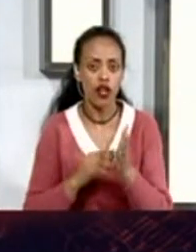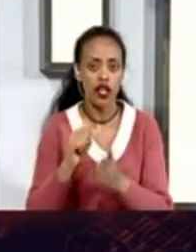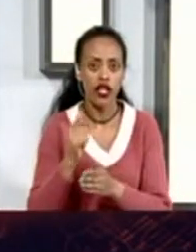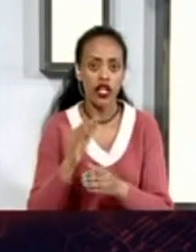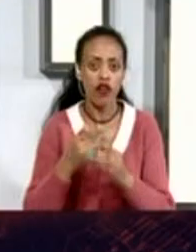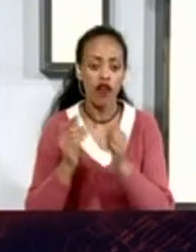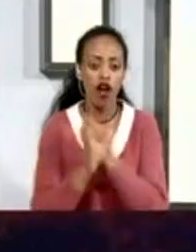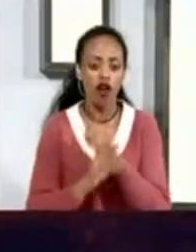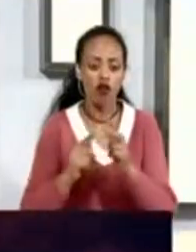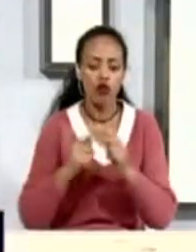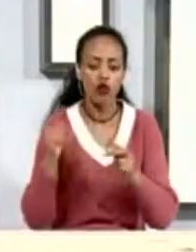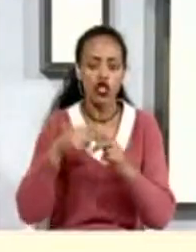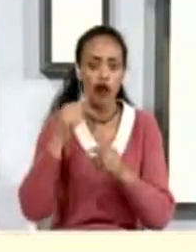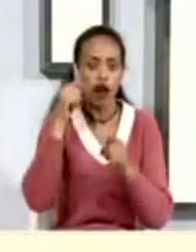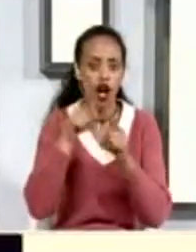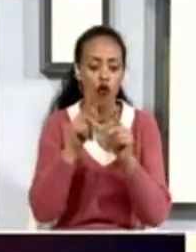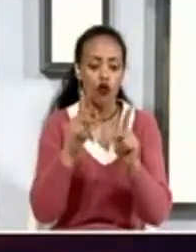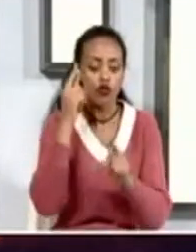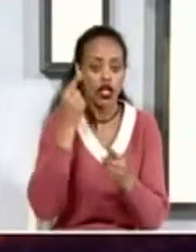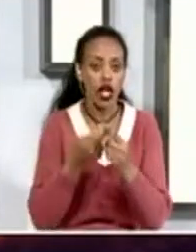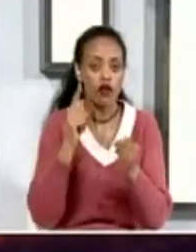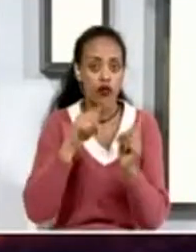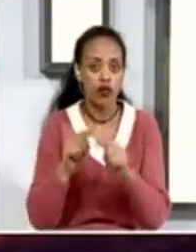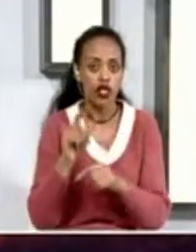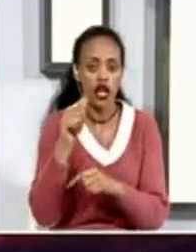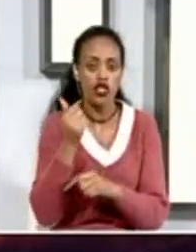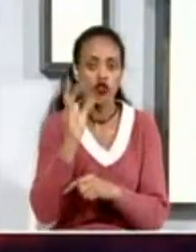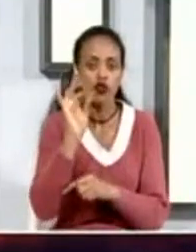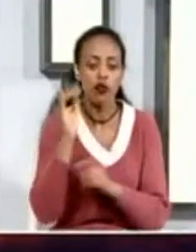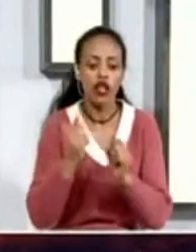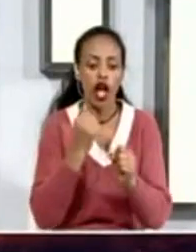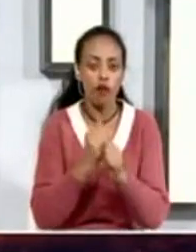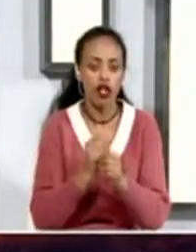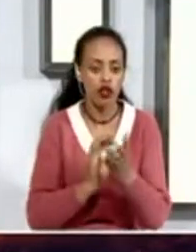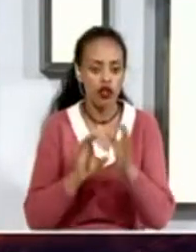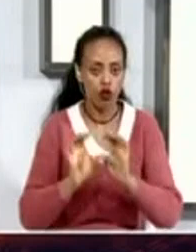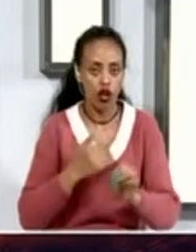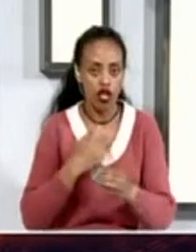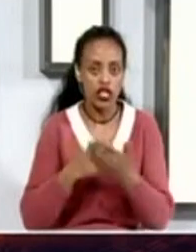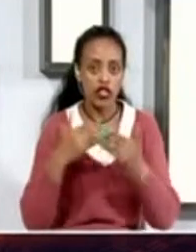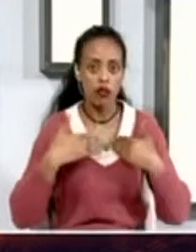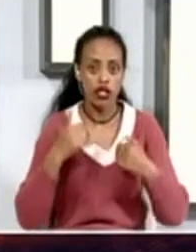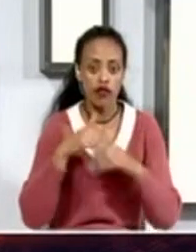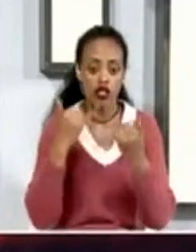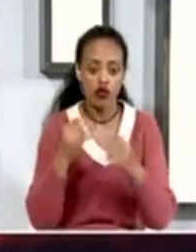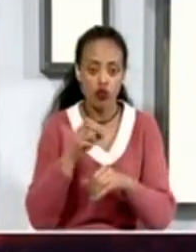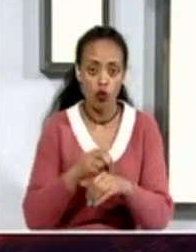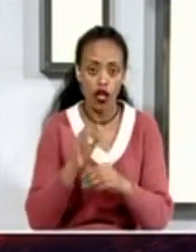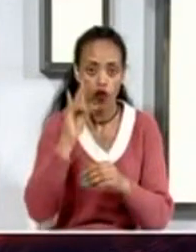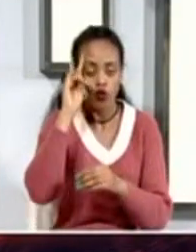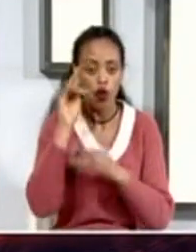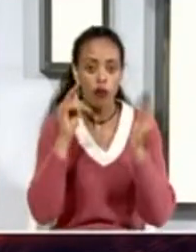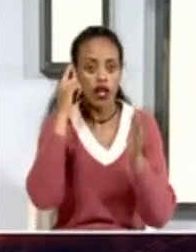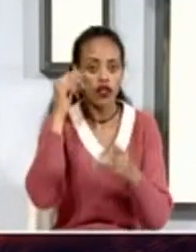ካብ ሃገሩ ተሰዲዱ ናብ ሓዊ ህዝቢ ትግራይ ካብ ዝመጽእ እንሆ 18 ዓመታት ኣቝጺረሎም። እዚ መንእሰይ ኣብዚ ሕዚ እዋን ኣብ ዞባ ምዕራብ